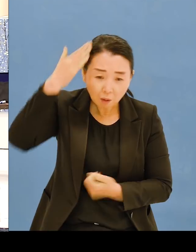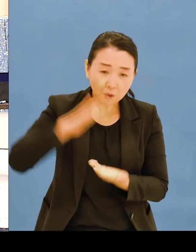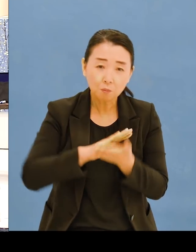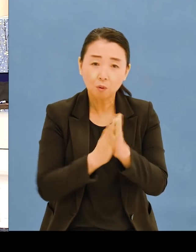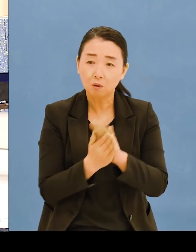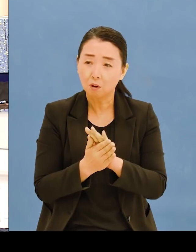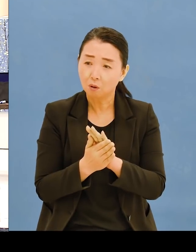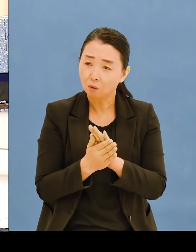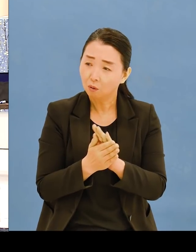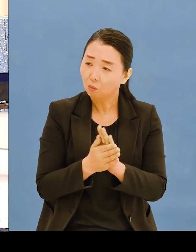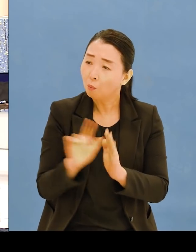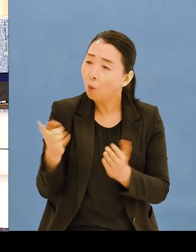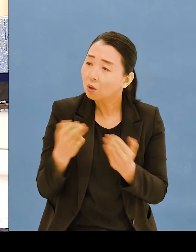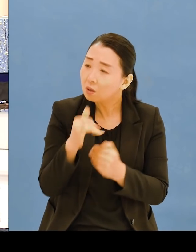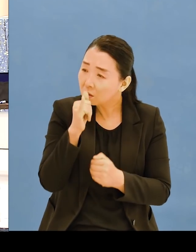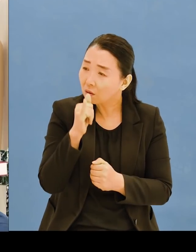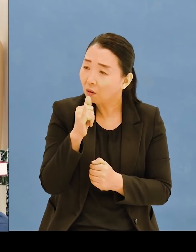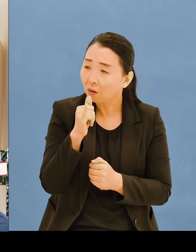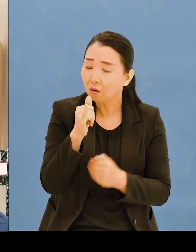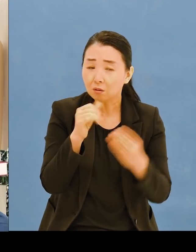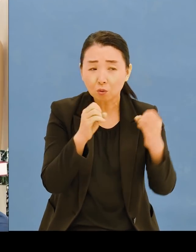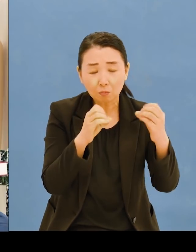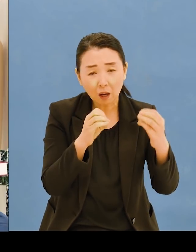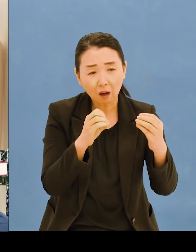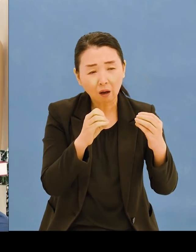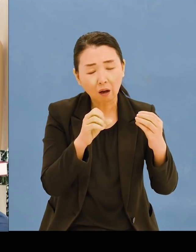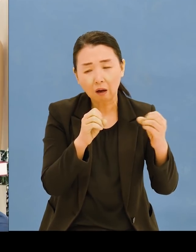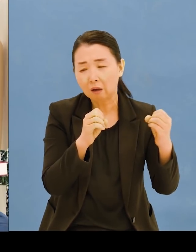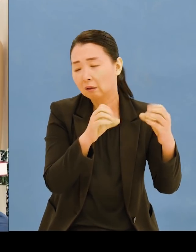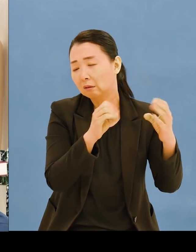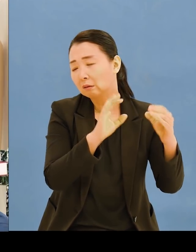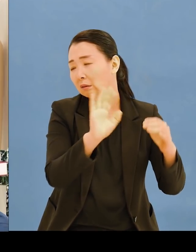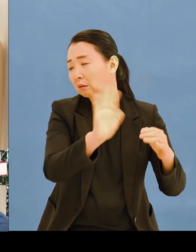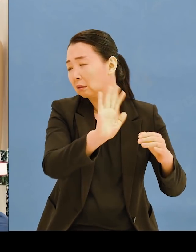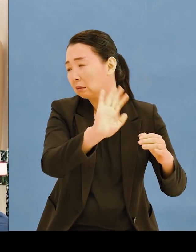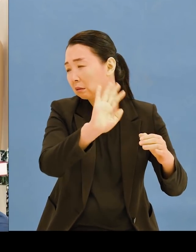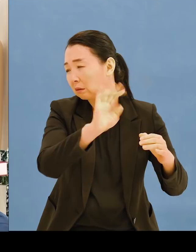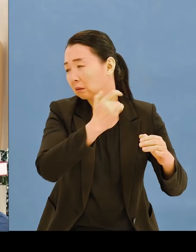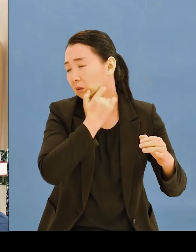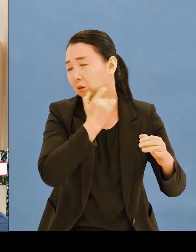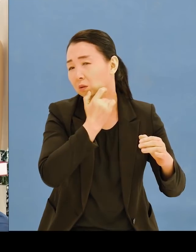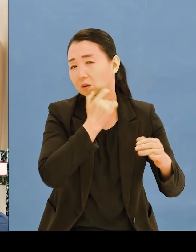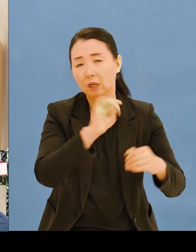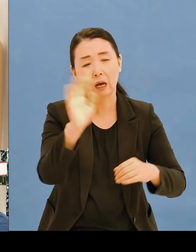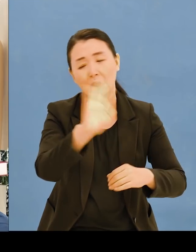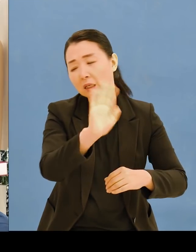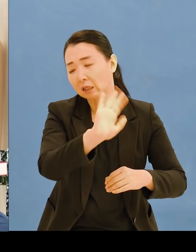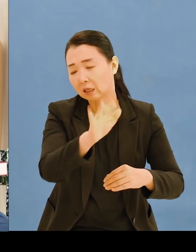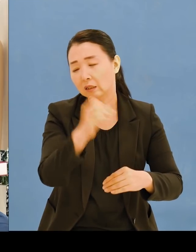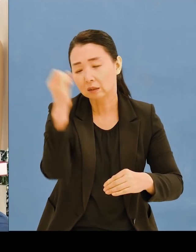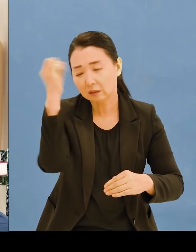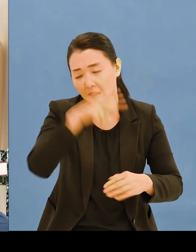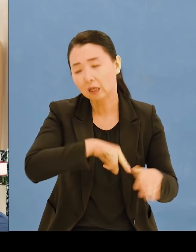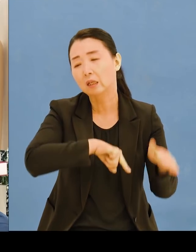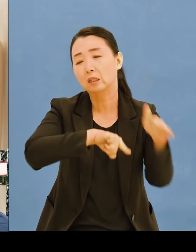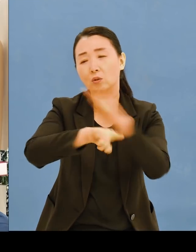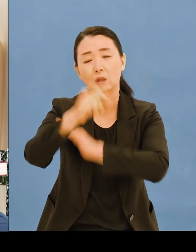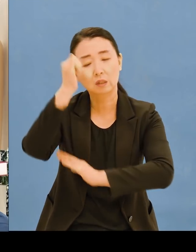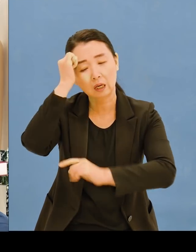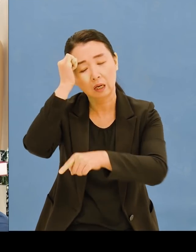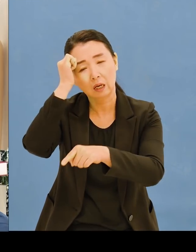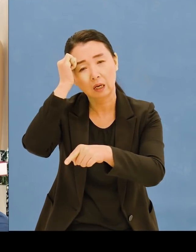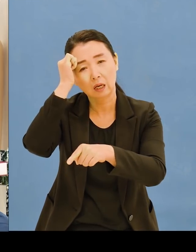있냐고. 근데 저는 그 친구들이랑 대답을 하기가 싫은 거예요. 얘기를 하기가 싫은 거예요. 네. 아니야 하고서는 그냥 기숙사에